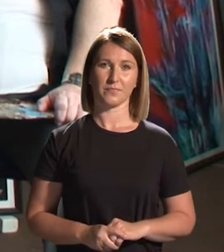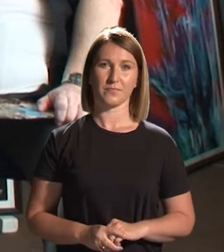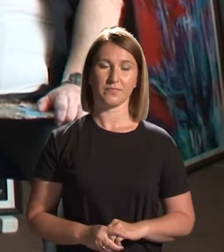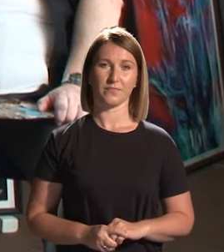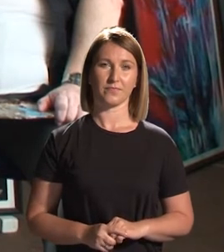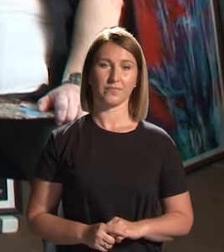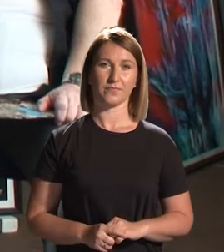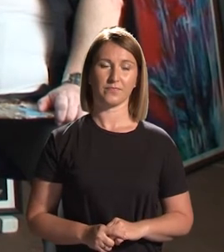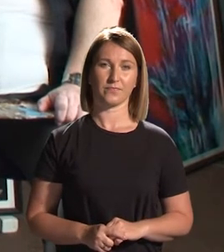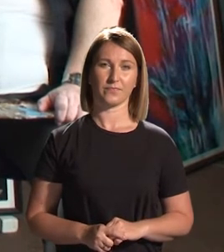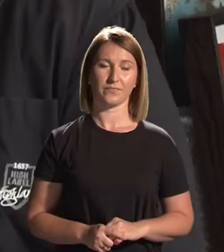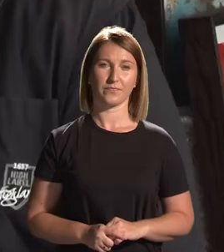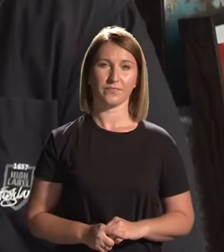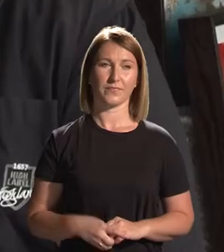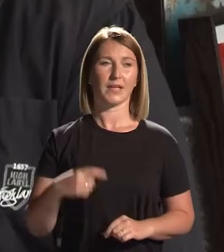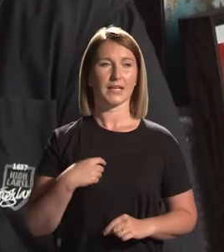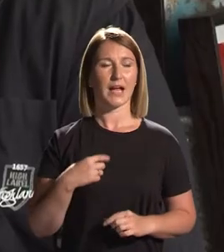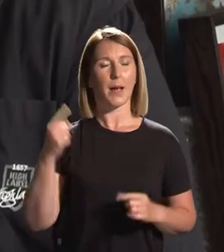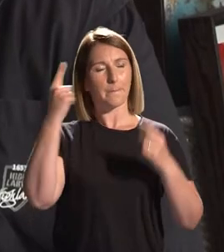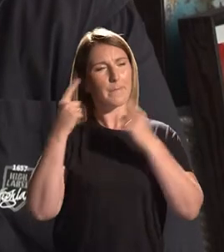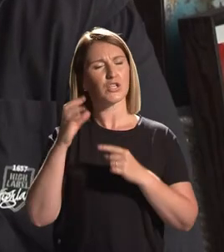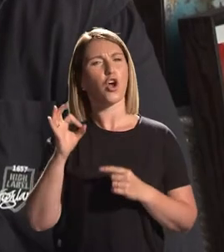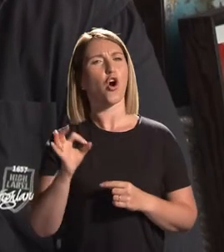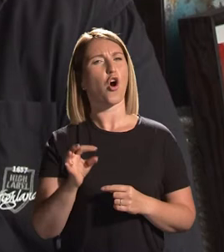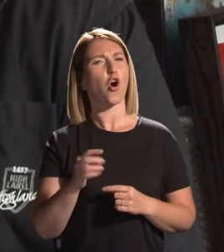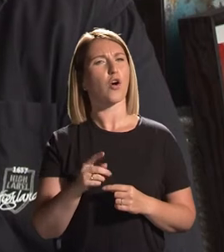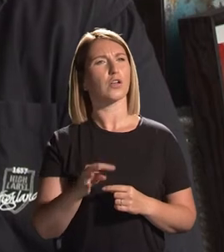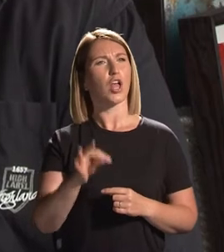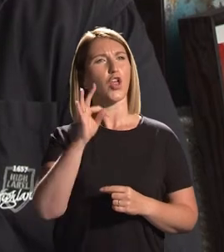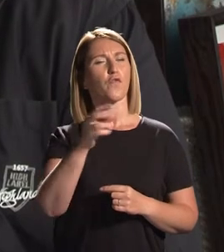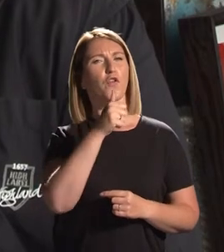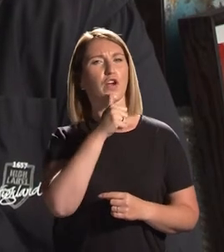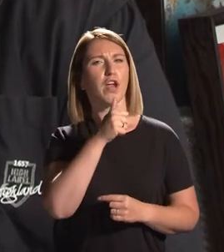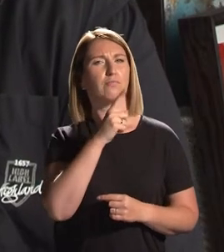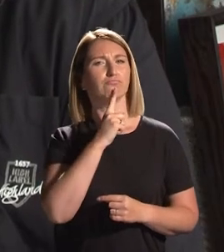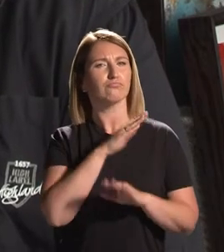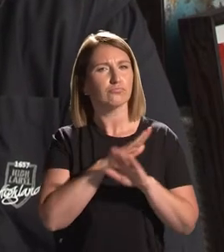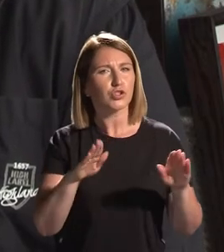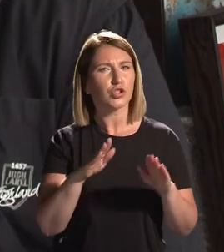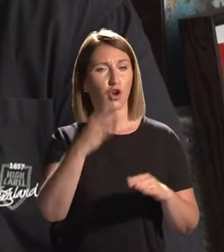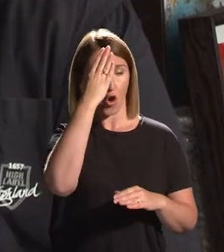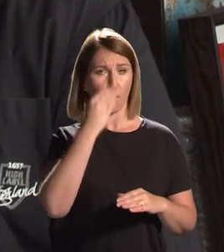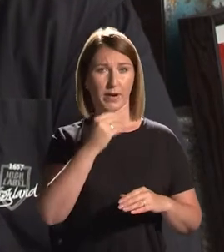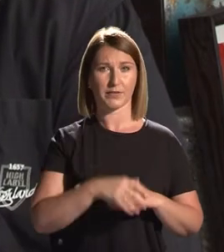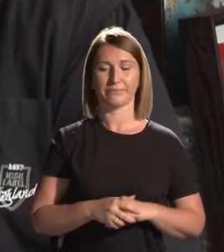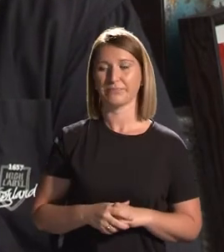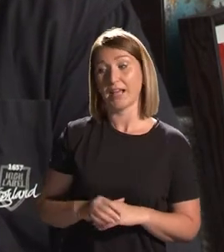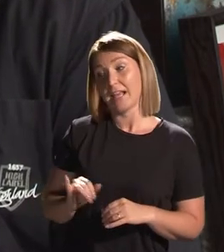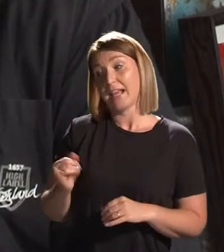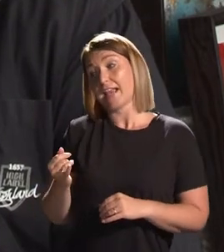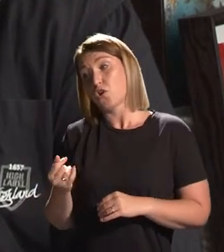obrazów jest niczym innym, tylko ilustracją poezji Rainera Maria Rilke. No jakoś mi się to